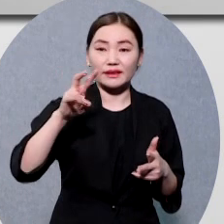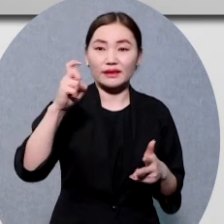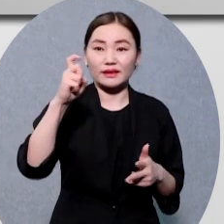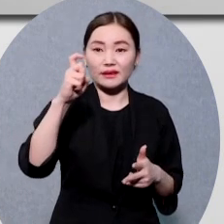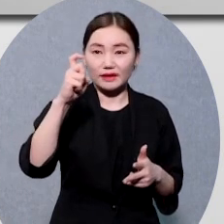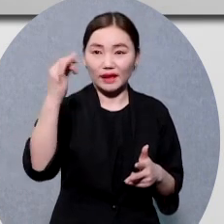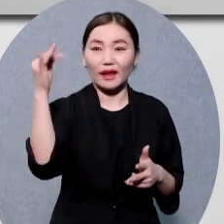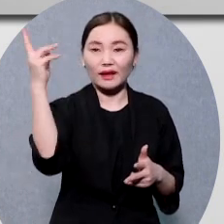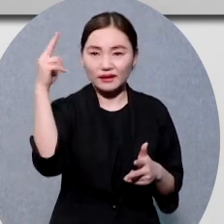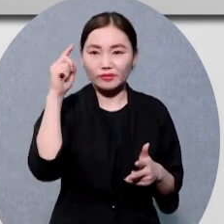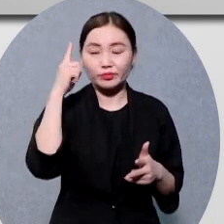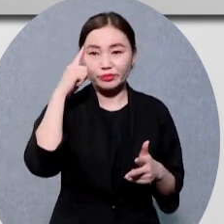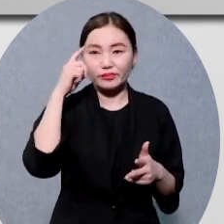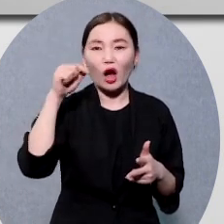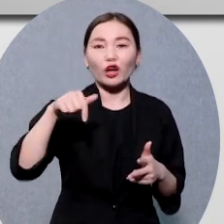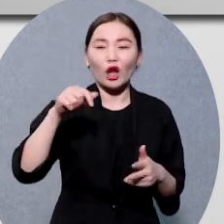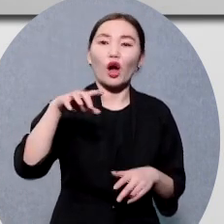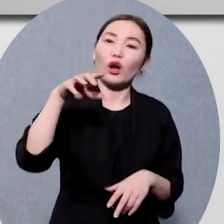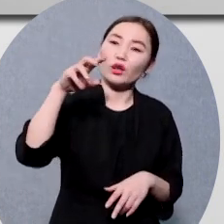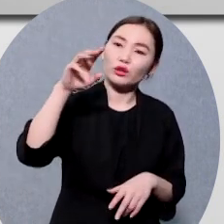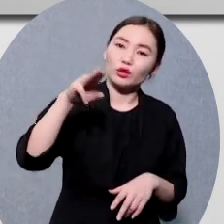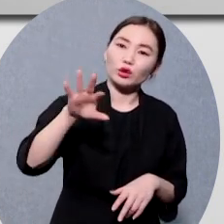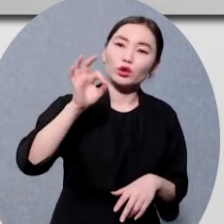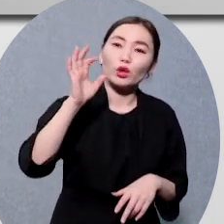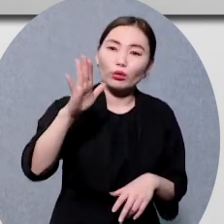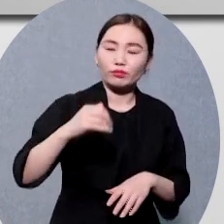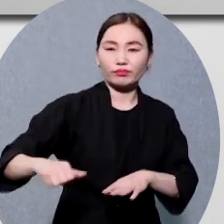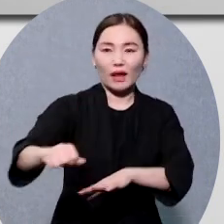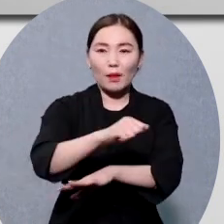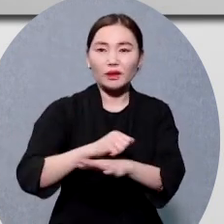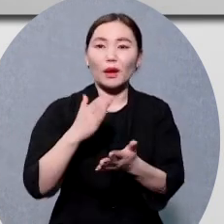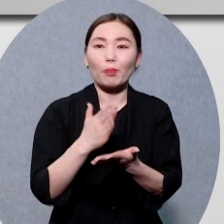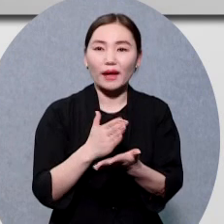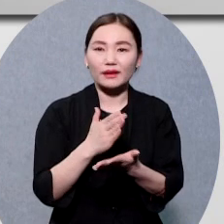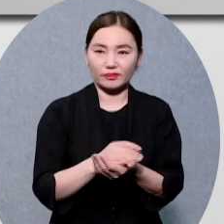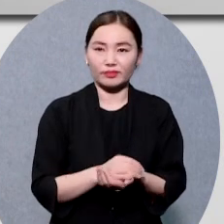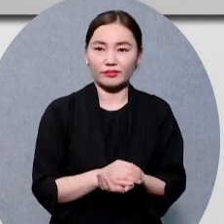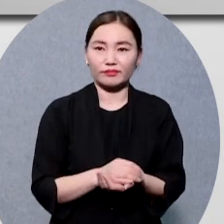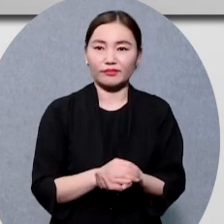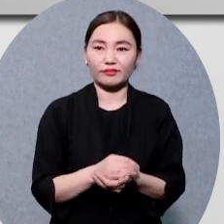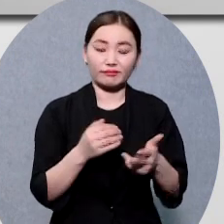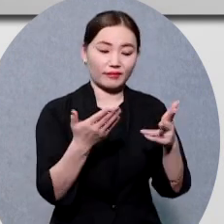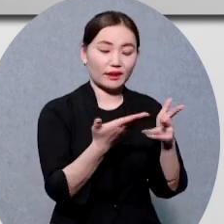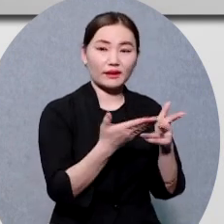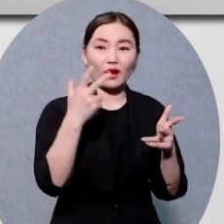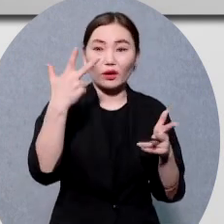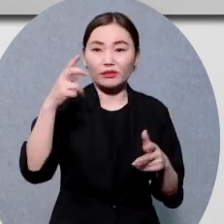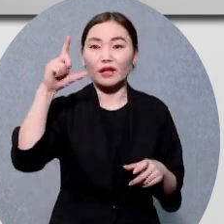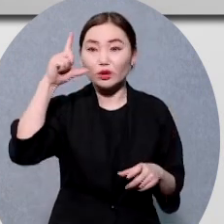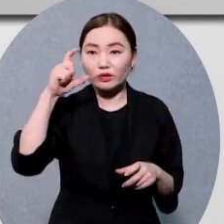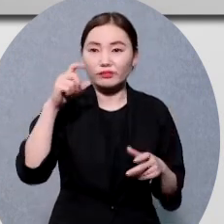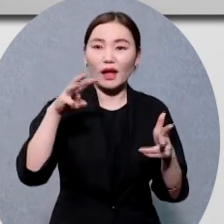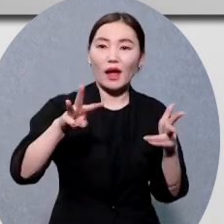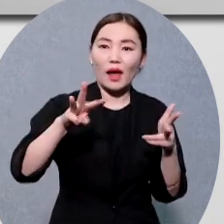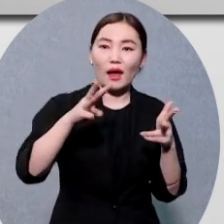онцлог. За 1727 онд байгуулагдсан одоогийн Сэлэнг аймгийн Баруун Бүрэн сумын нутагт байв. За